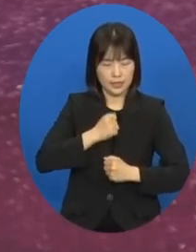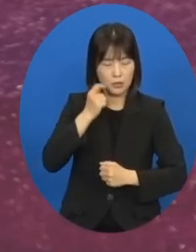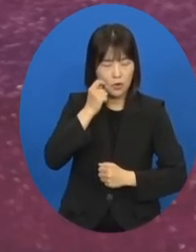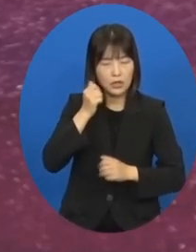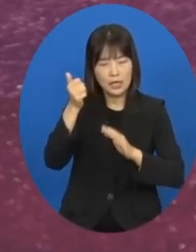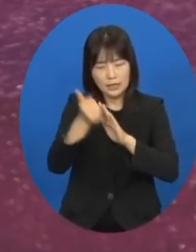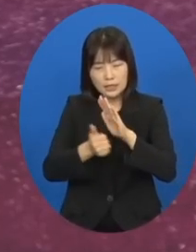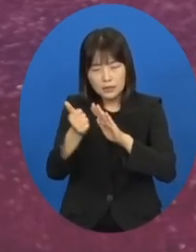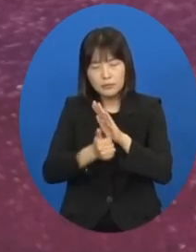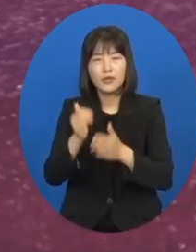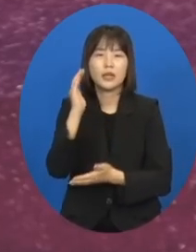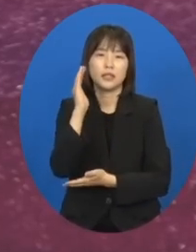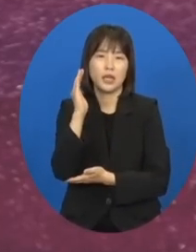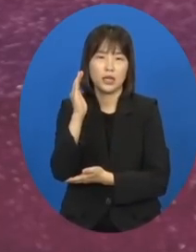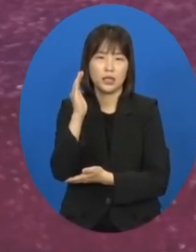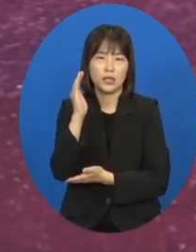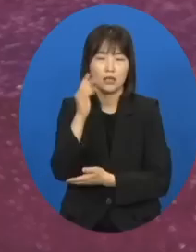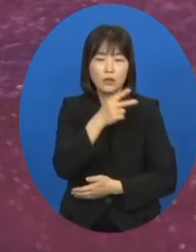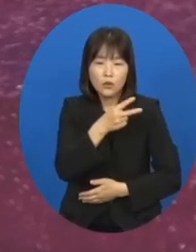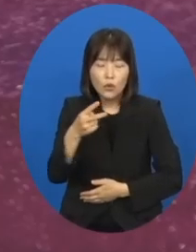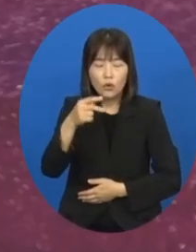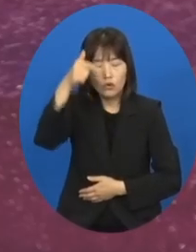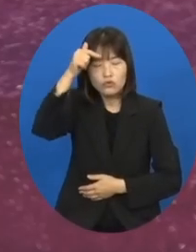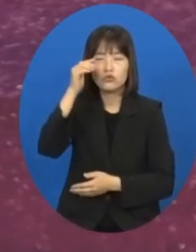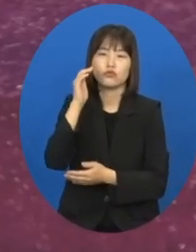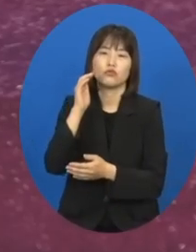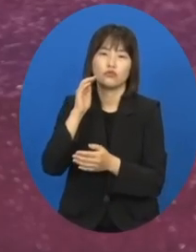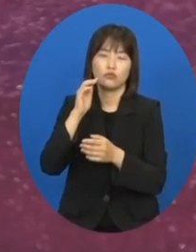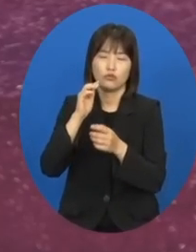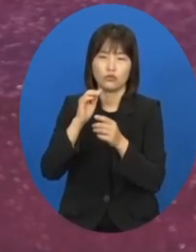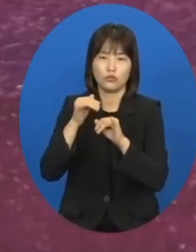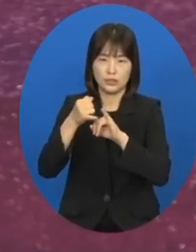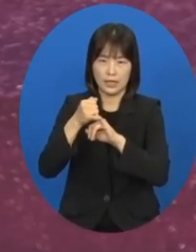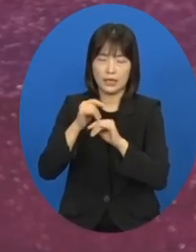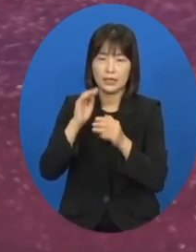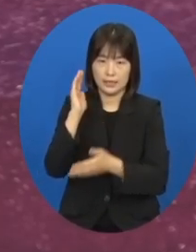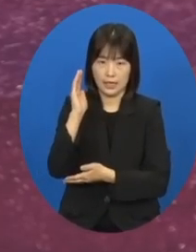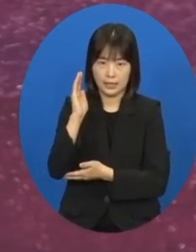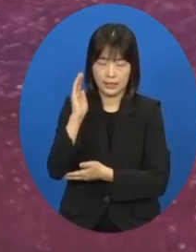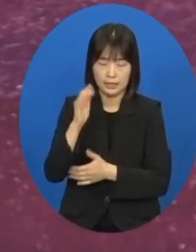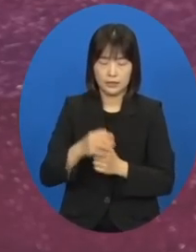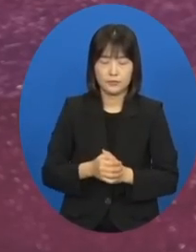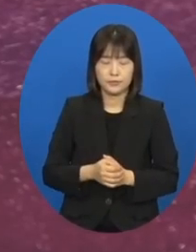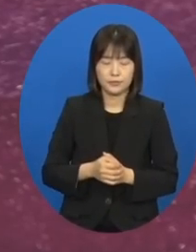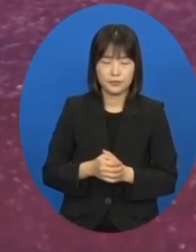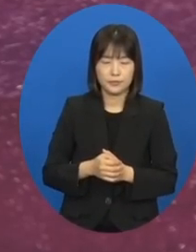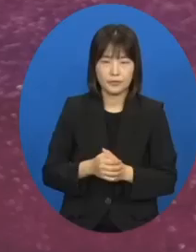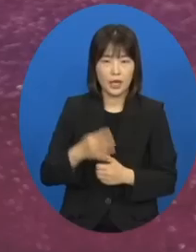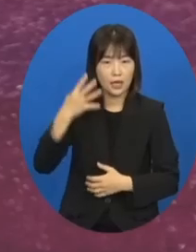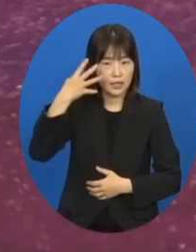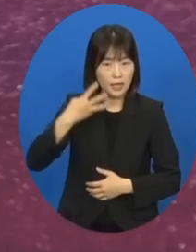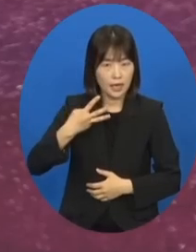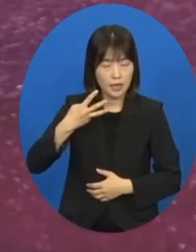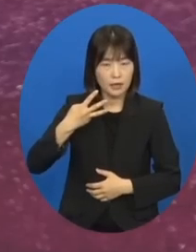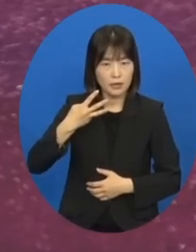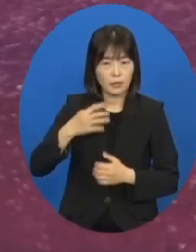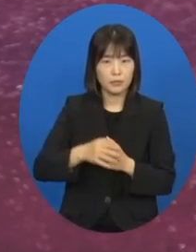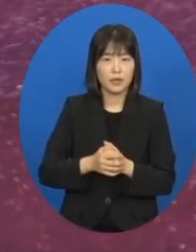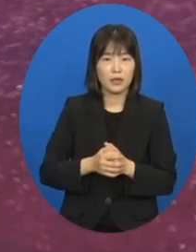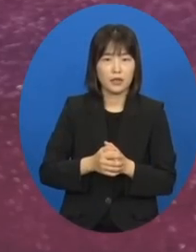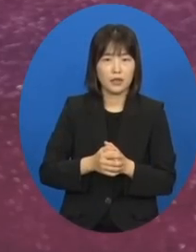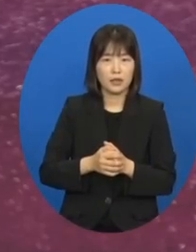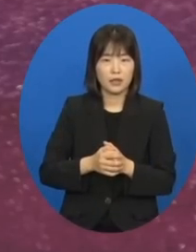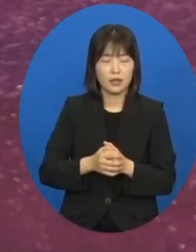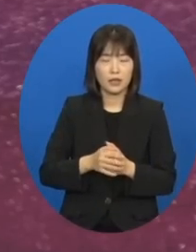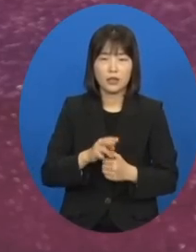실패 이야기가 바로이 구약의 이야기예요 그러다가 예레미야 선지자가 새 언약을 예언을 합니다